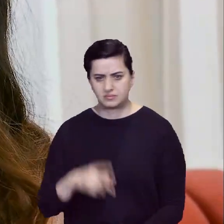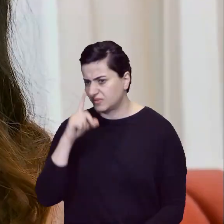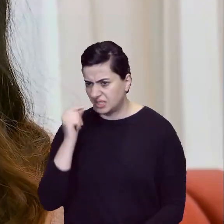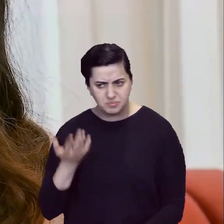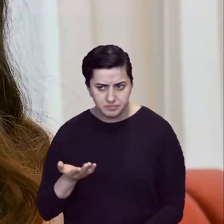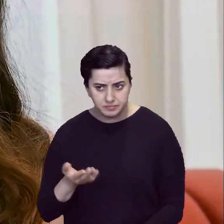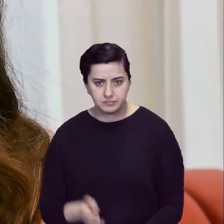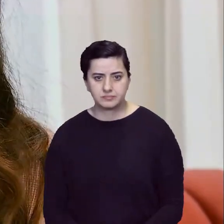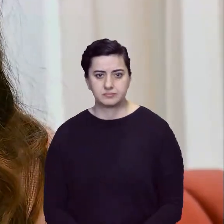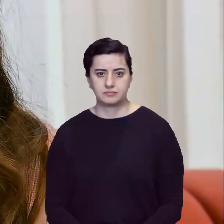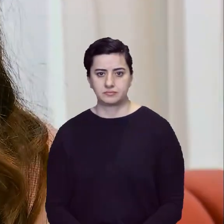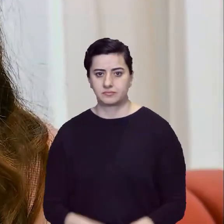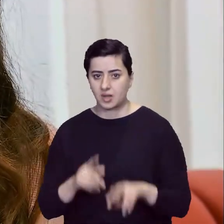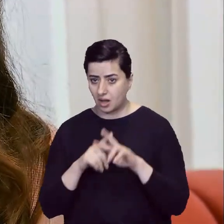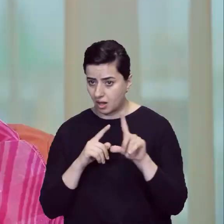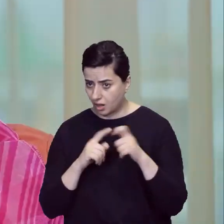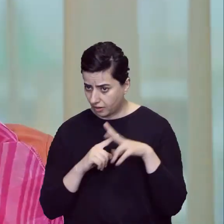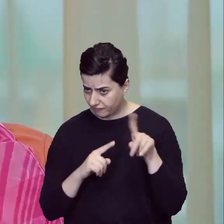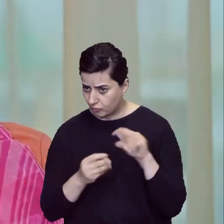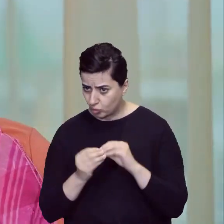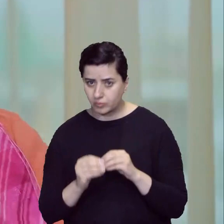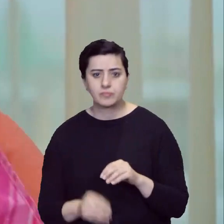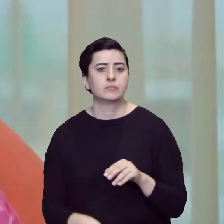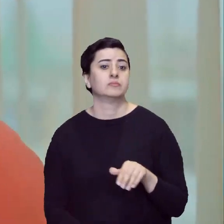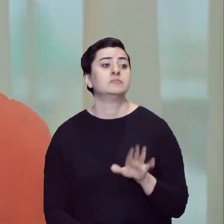Kimle ilgili? Alev mi yoksa?